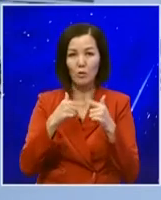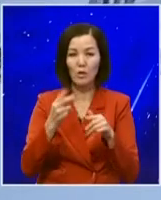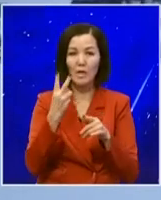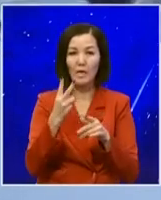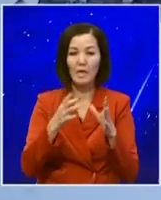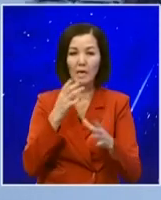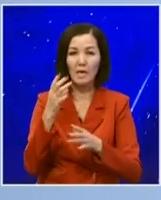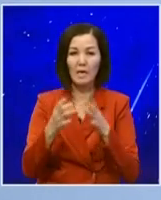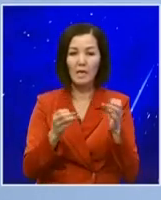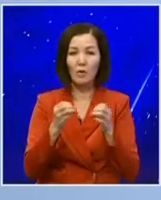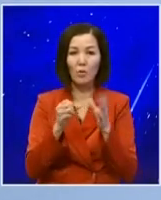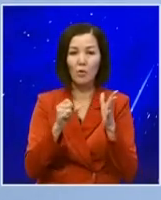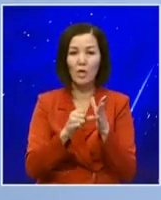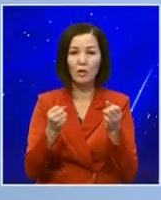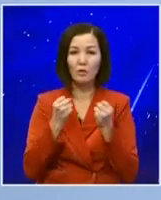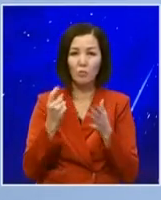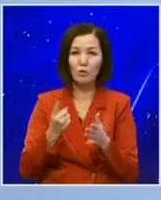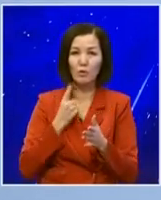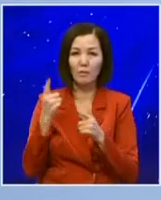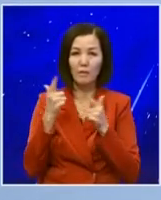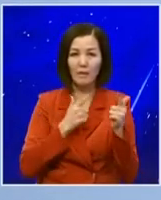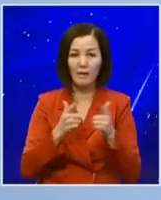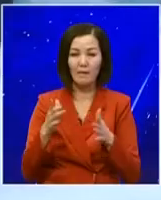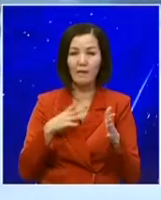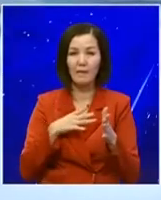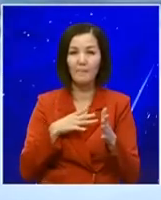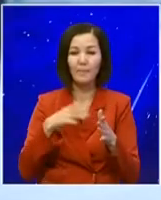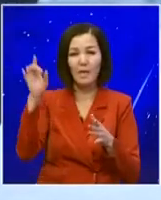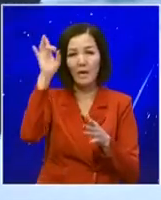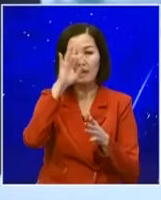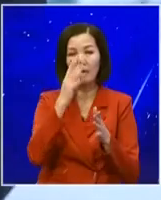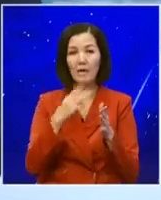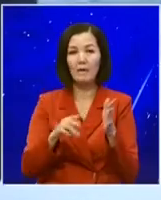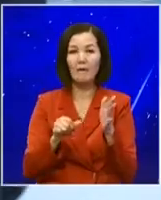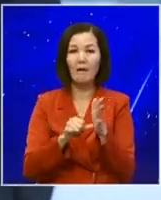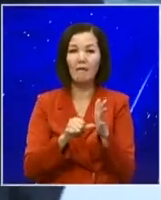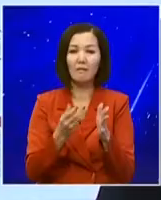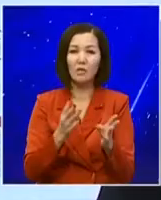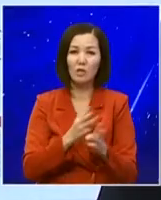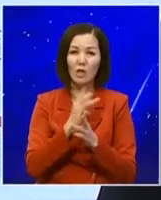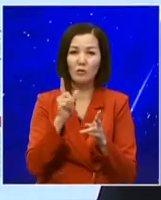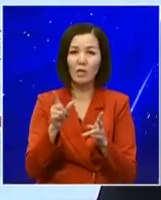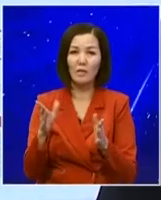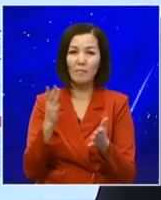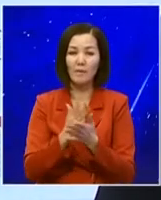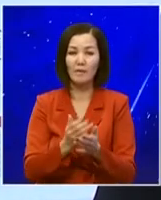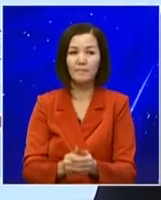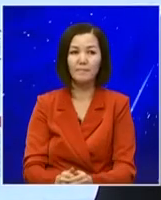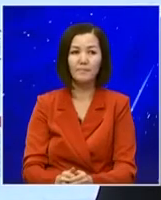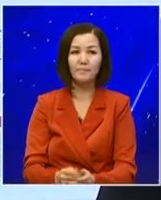халықаралық дәрежедегі және 16 спорт шеберін дайындады. Сонымен қатар осы атаққа 46 үміткер шықты. Өзімен